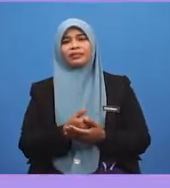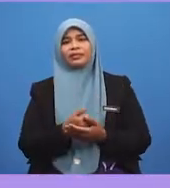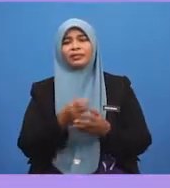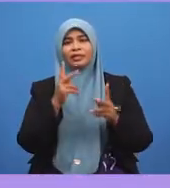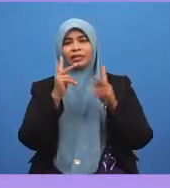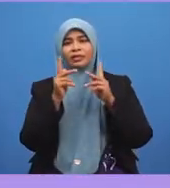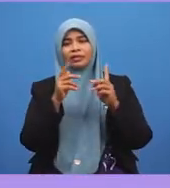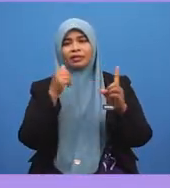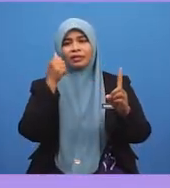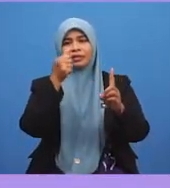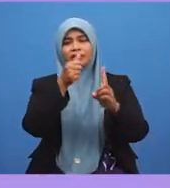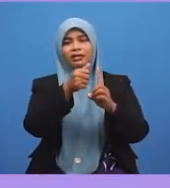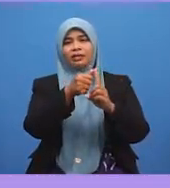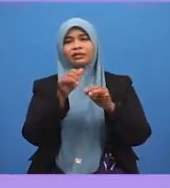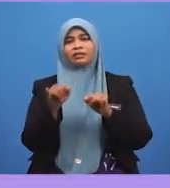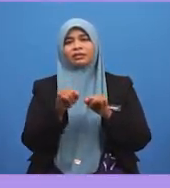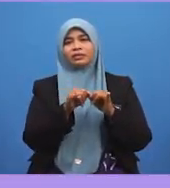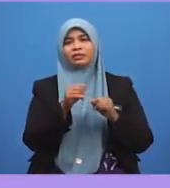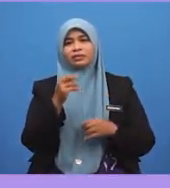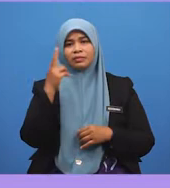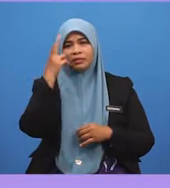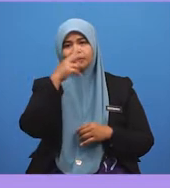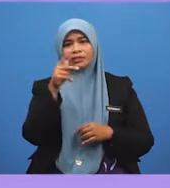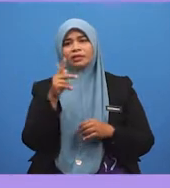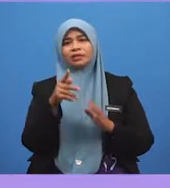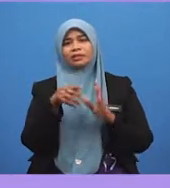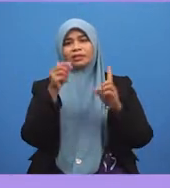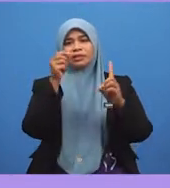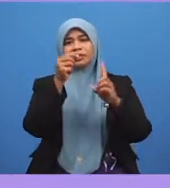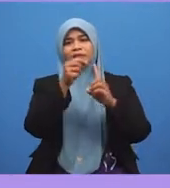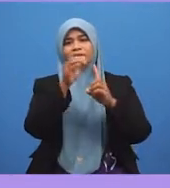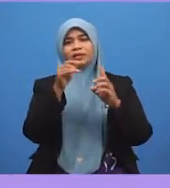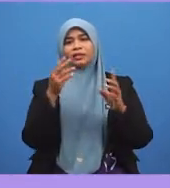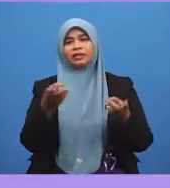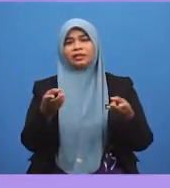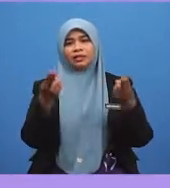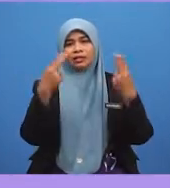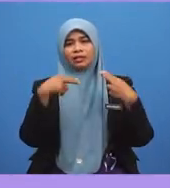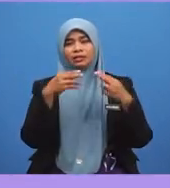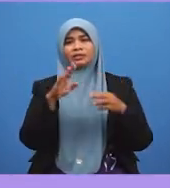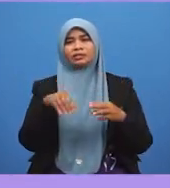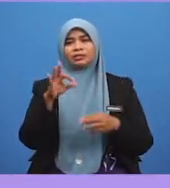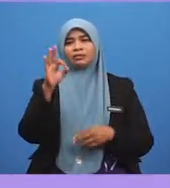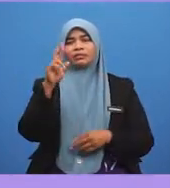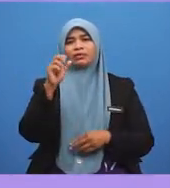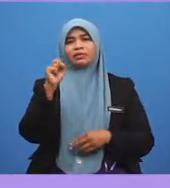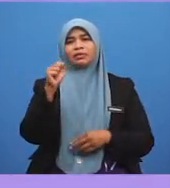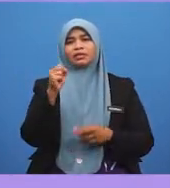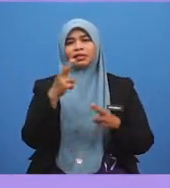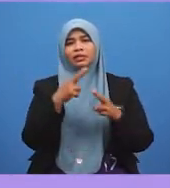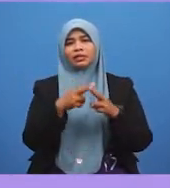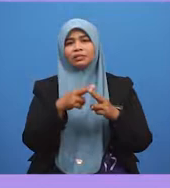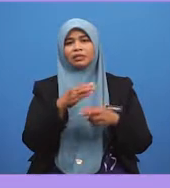juga merupakan perkataan yang hadir sebelum frasa nama dan